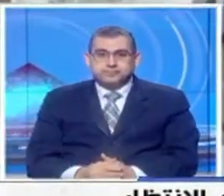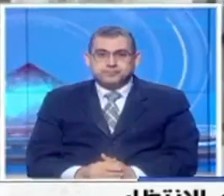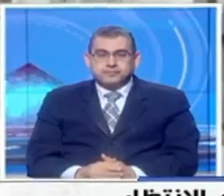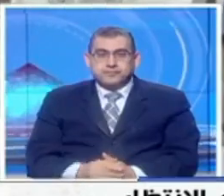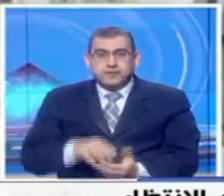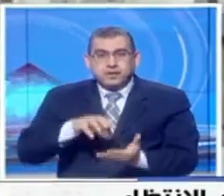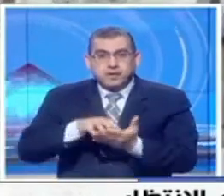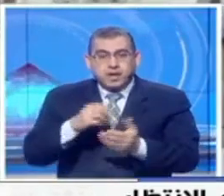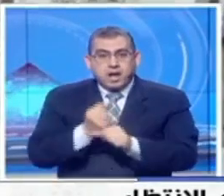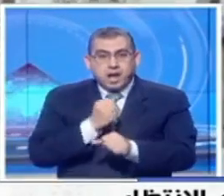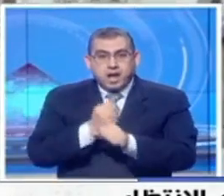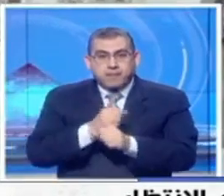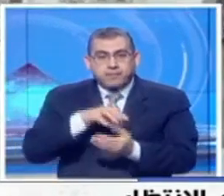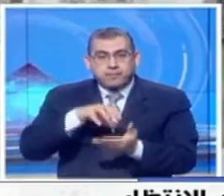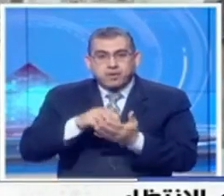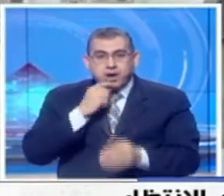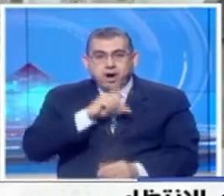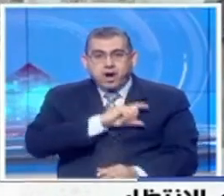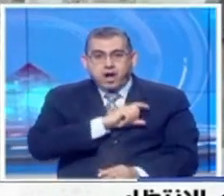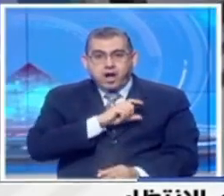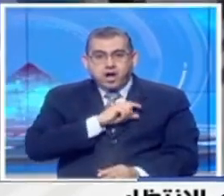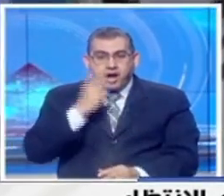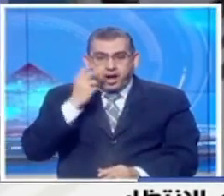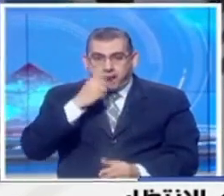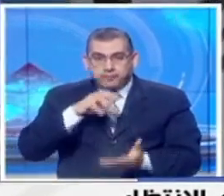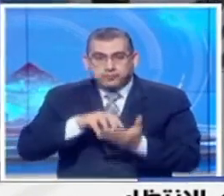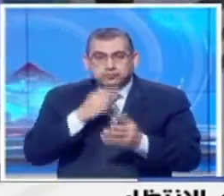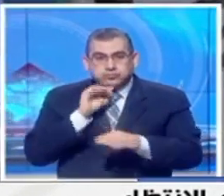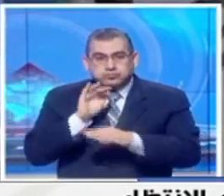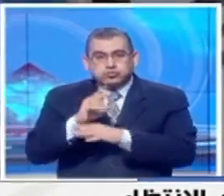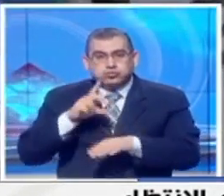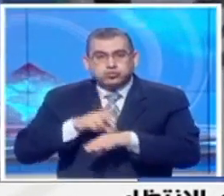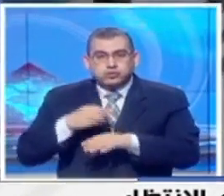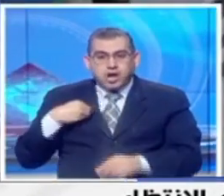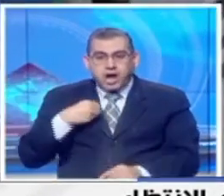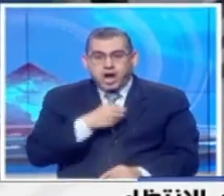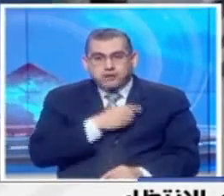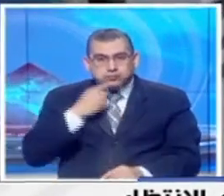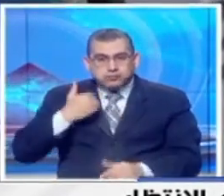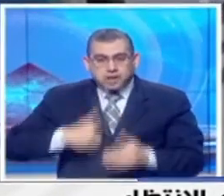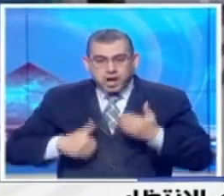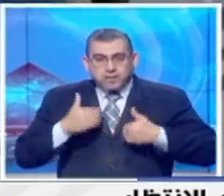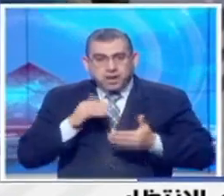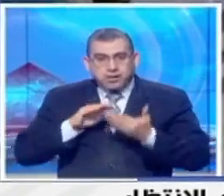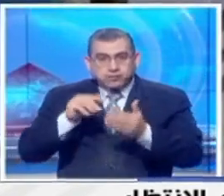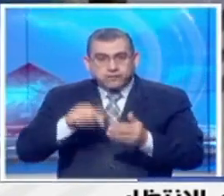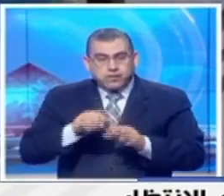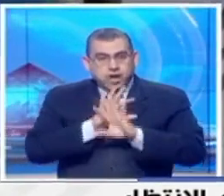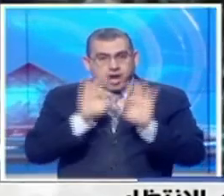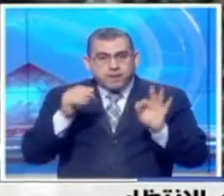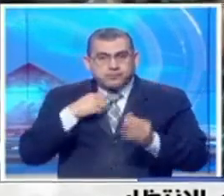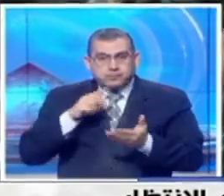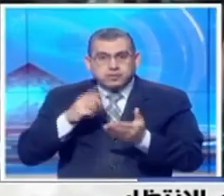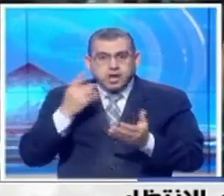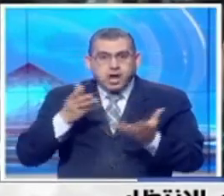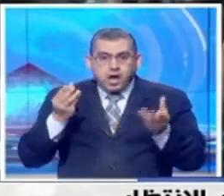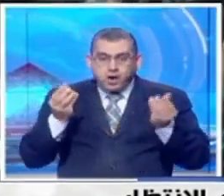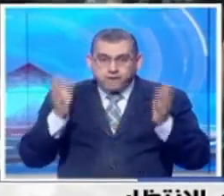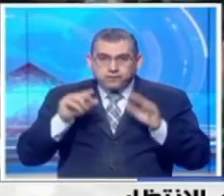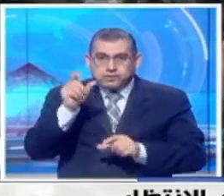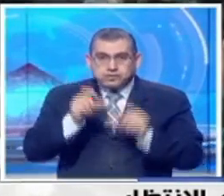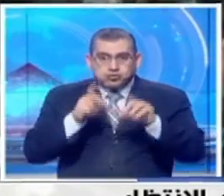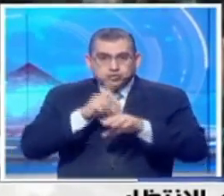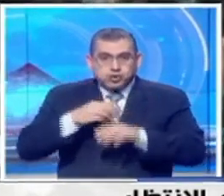يتواصل العمل بمستشفى القاهرة الفاطمية لتقديم الخدمات التشخيصية والعلاجية بل وتدخلات الجراحية الحرجة للعديد من التخصصات